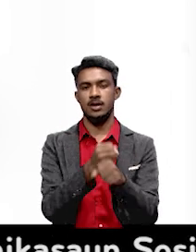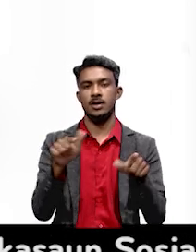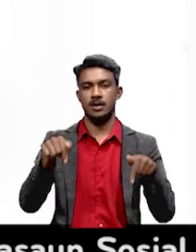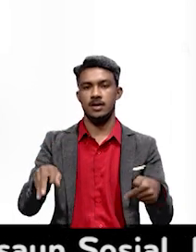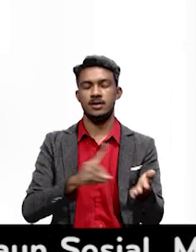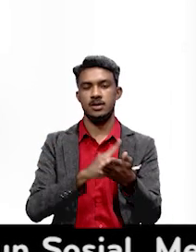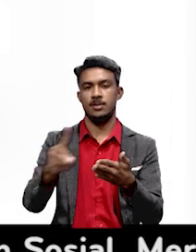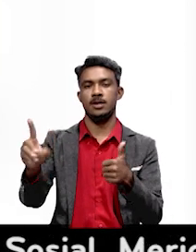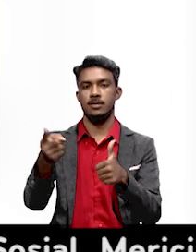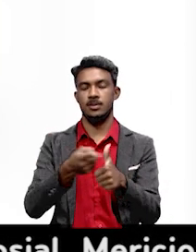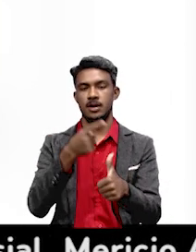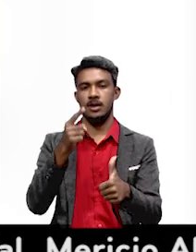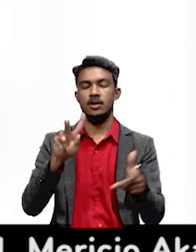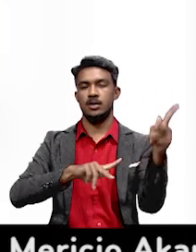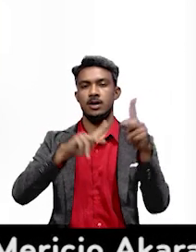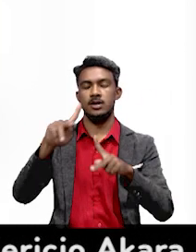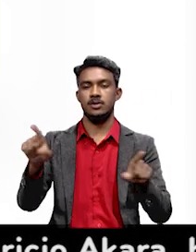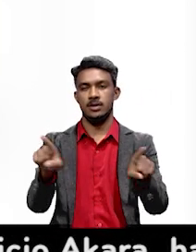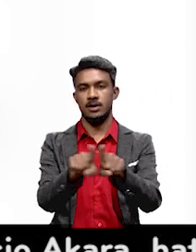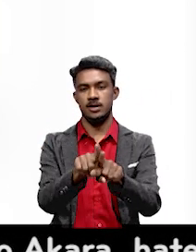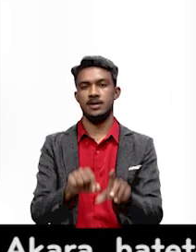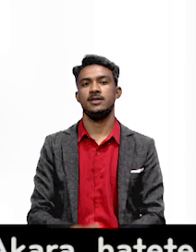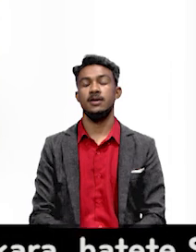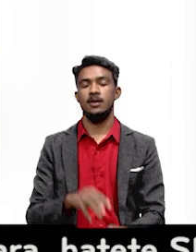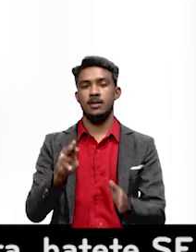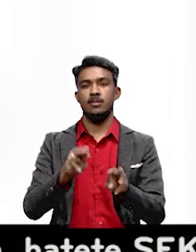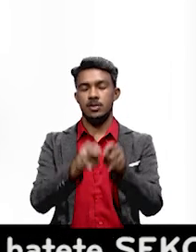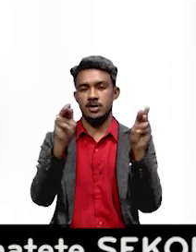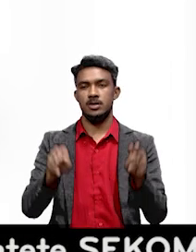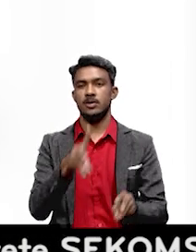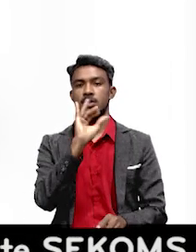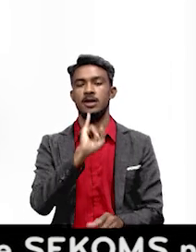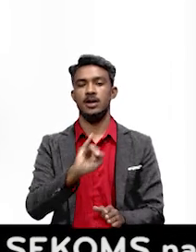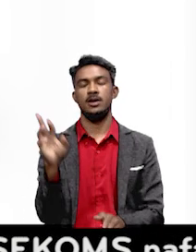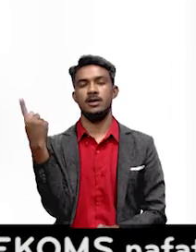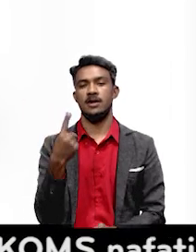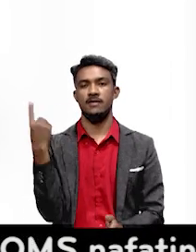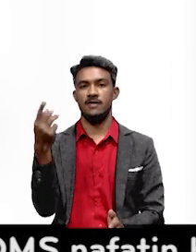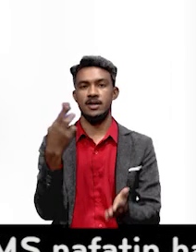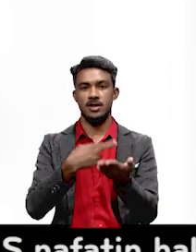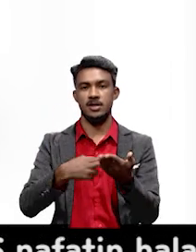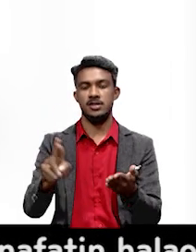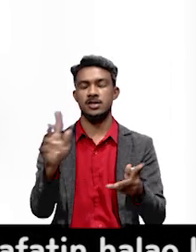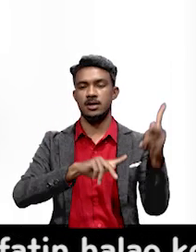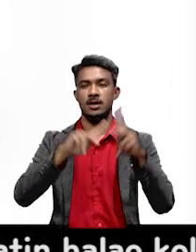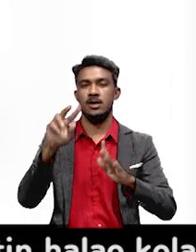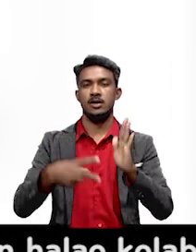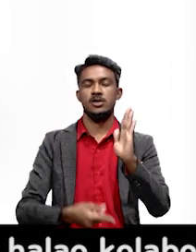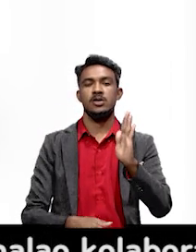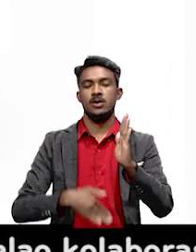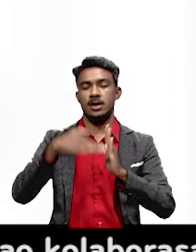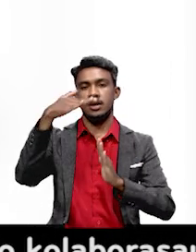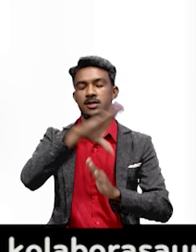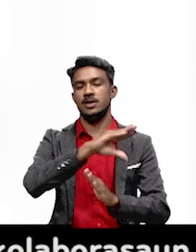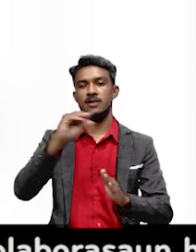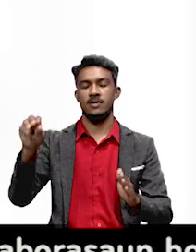primeru kazu kuaze hanesan. Munisípiu Díli na fatin rejista kazu as, ia primeira semana fulan janeiru